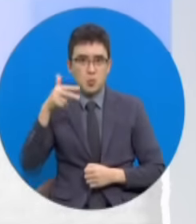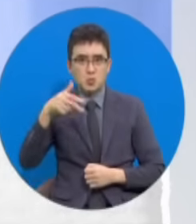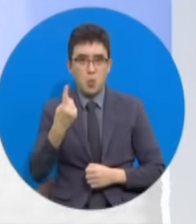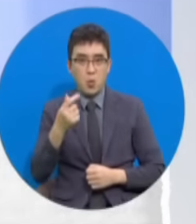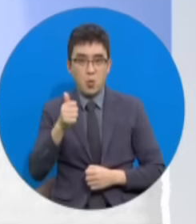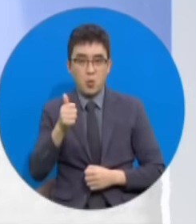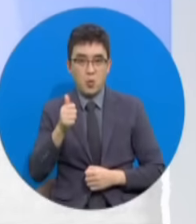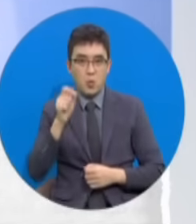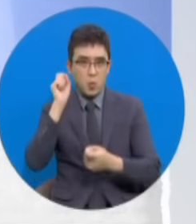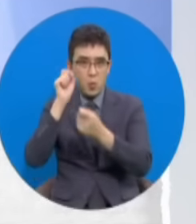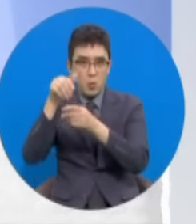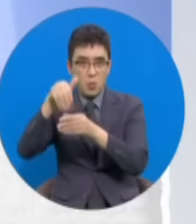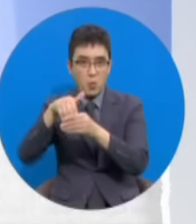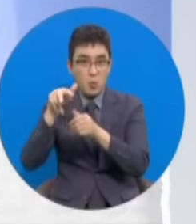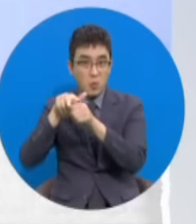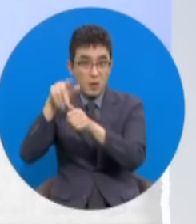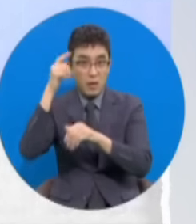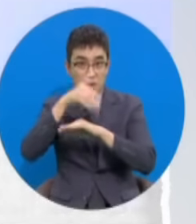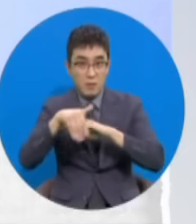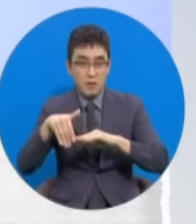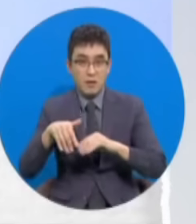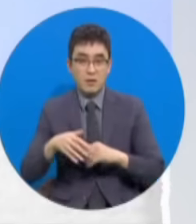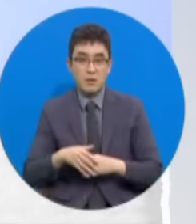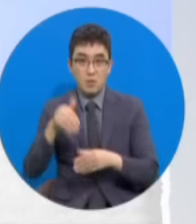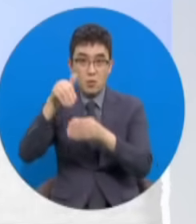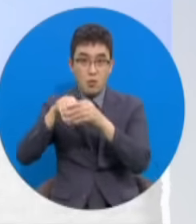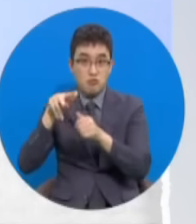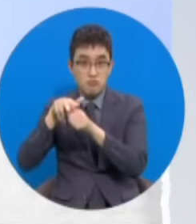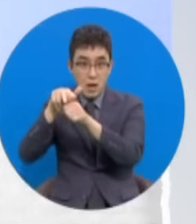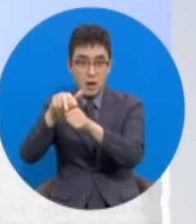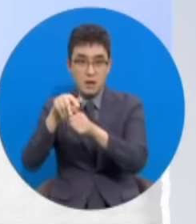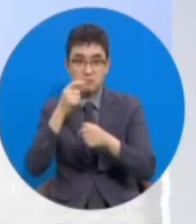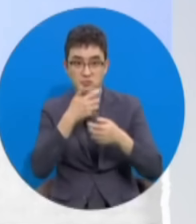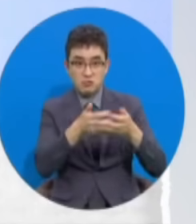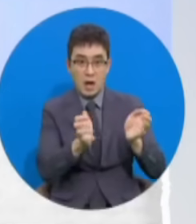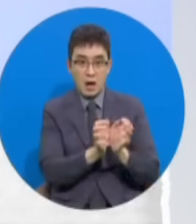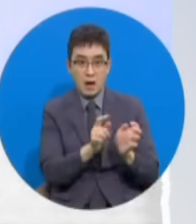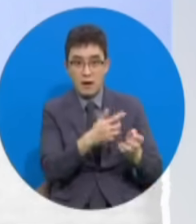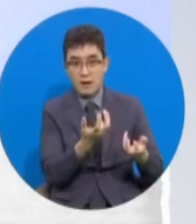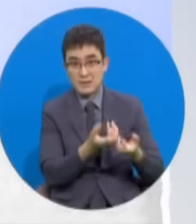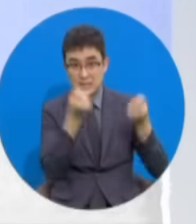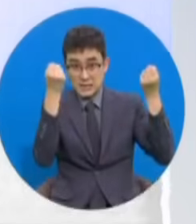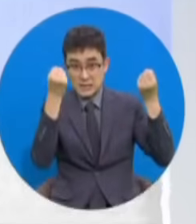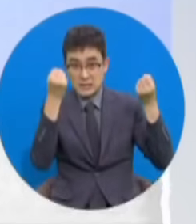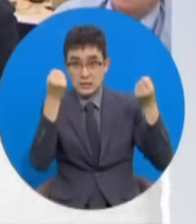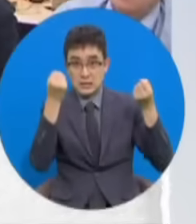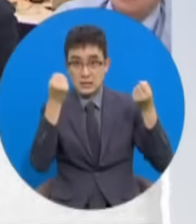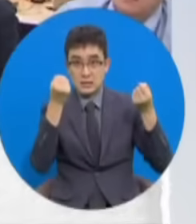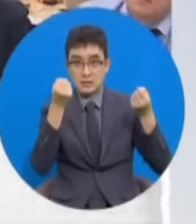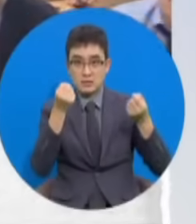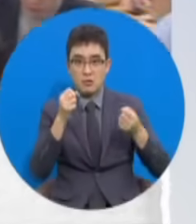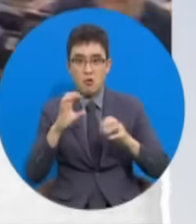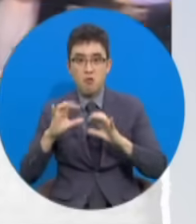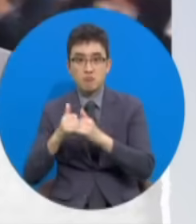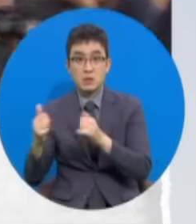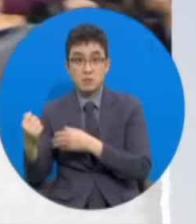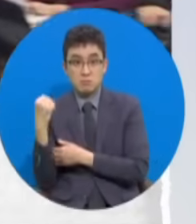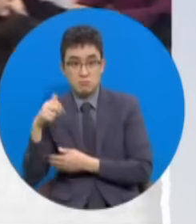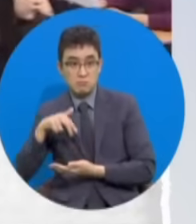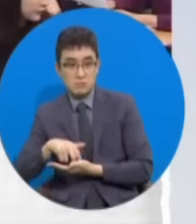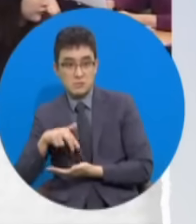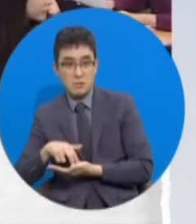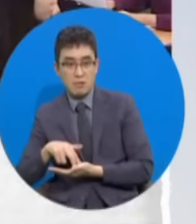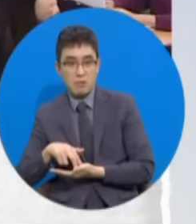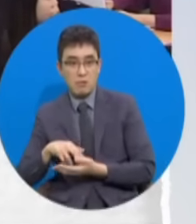모습이 보이지 않습니까? 조 전 장관이 총선에 출마해서 예. 민주당이 분열되는 상황이 오게 되는 게 국민의힘 입장에서는 오히려 정치적으로